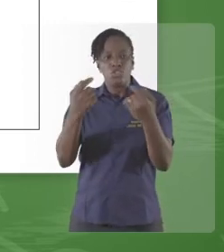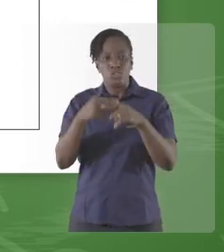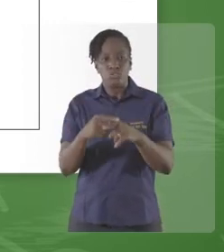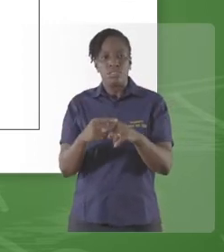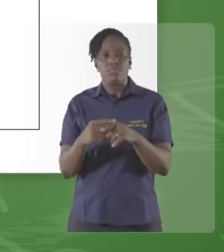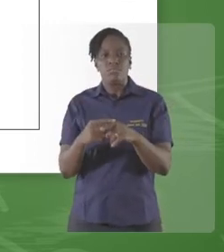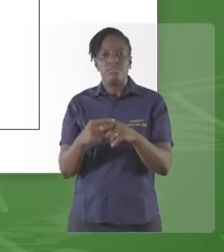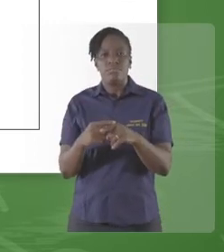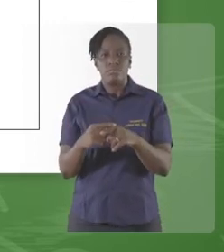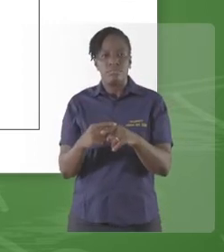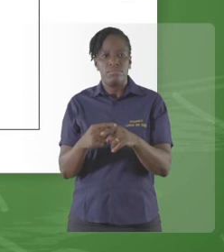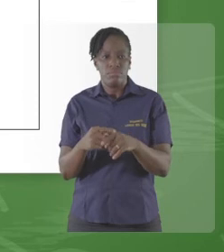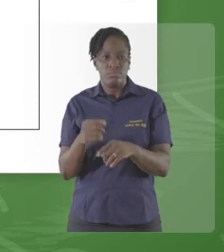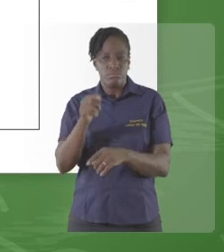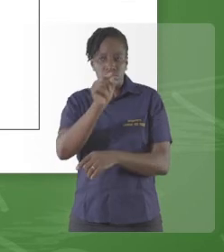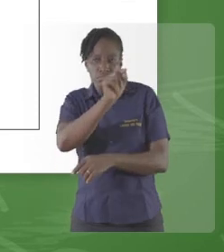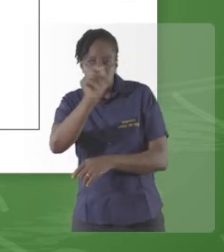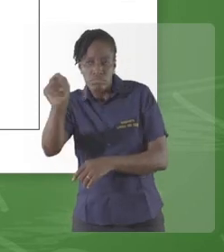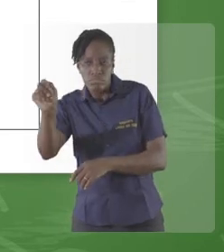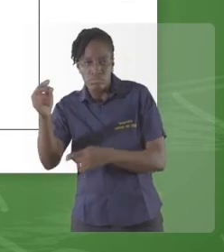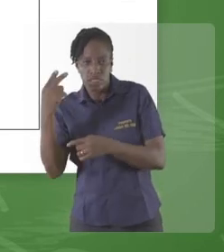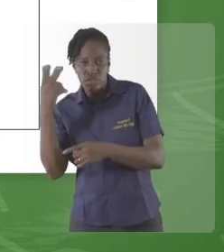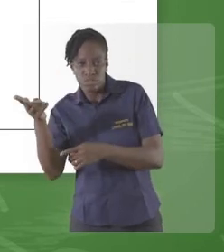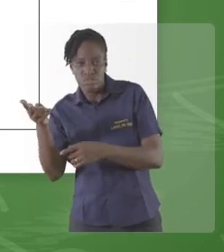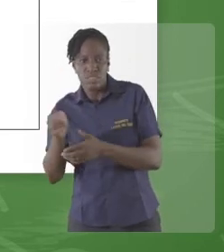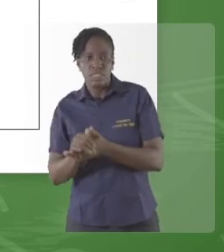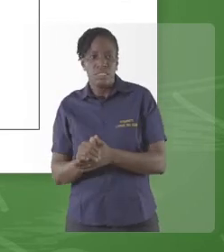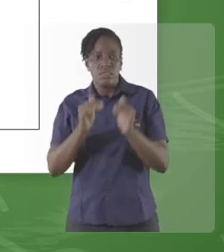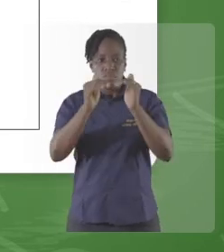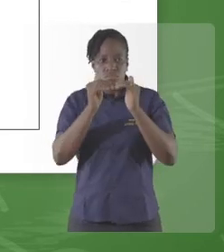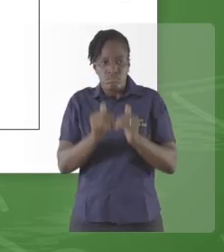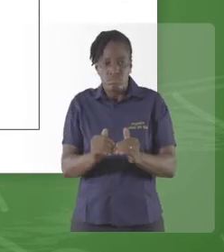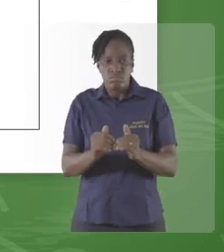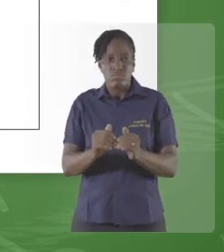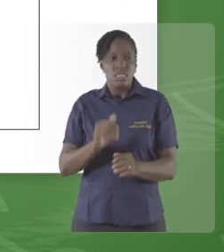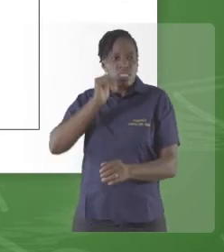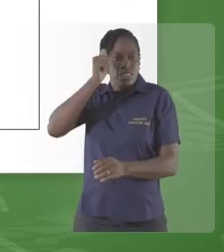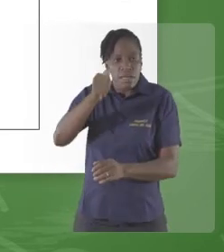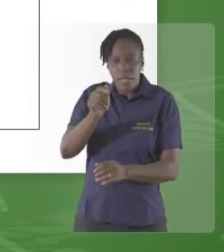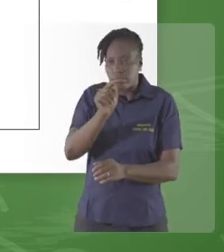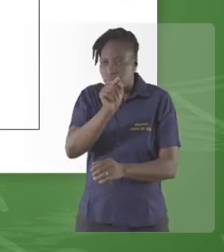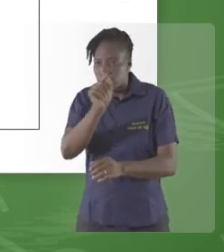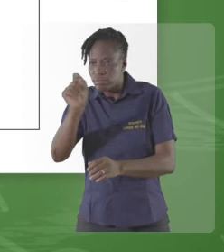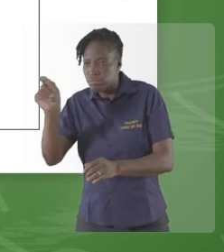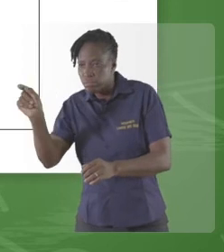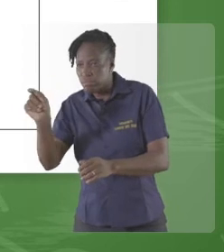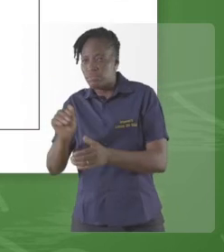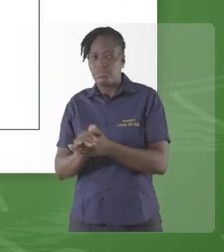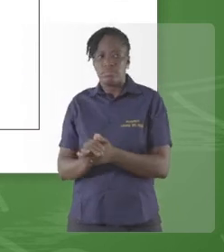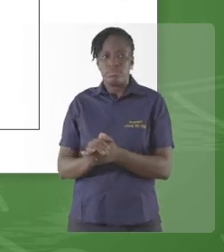Aujourd'hui est remplacé par ce jour-là. Demain par le